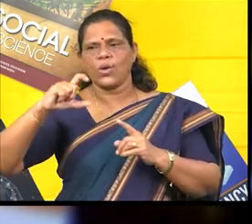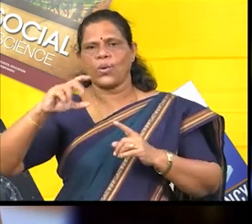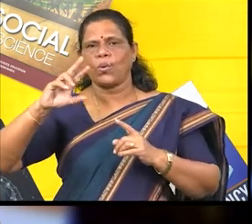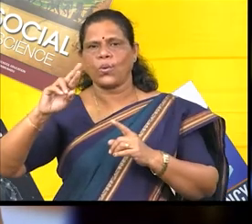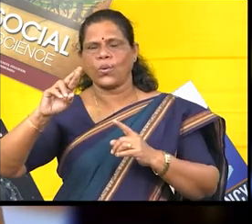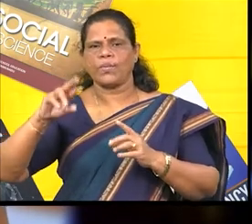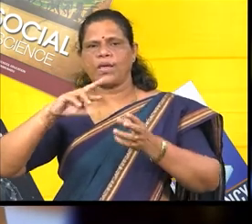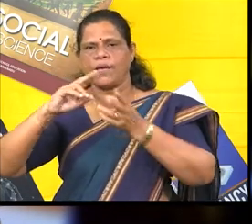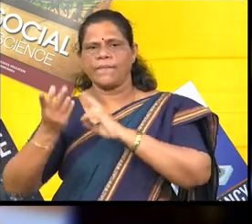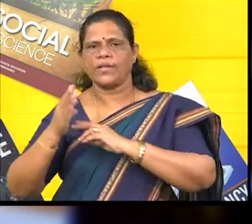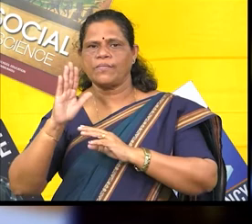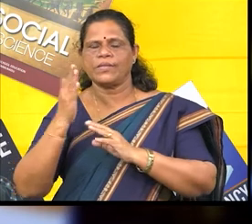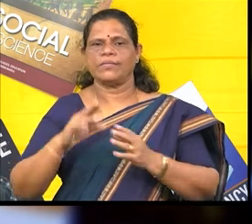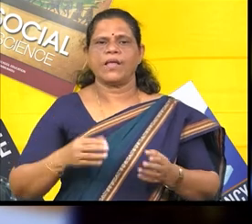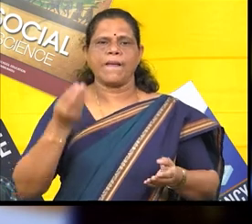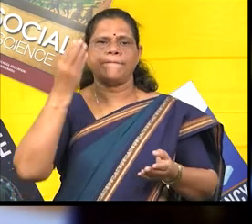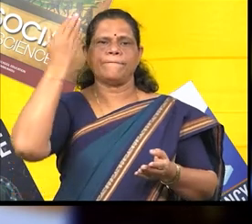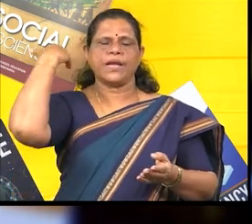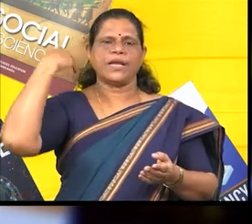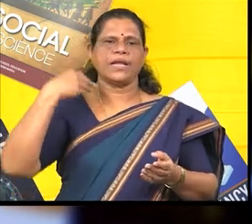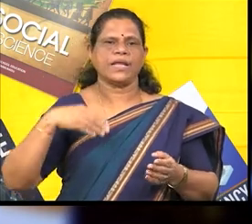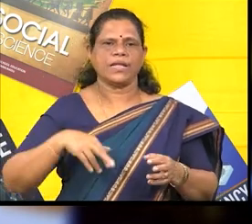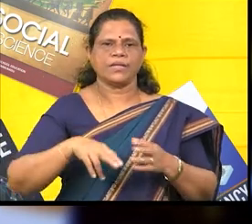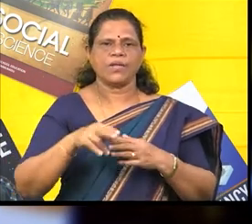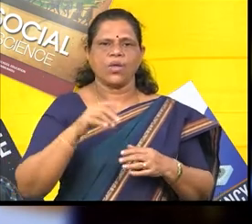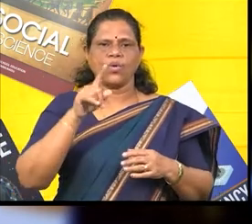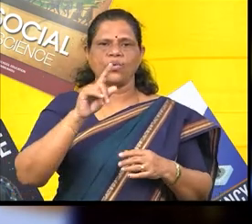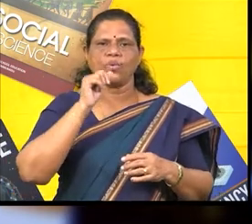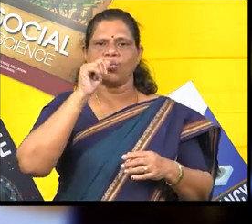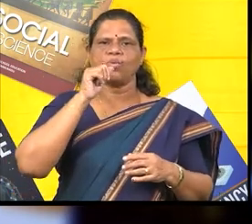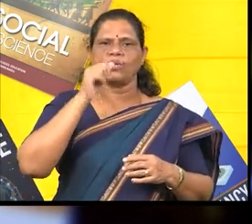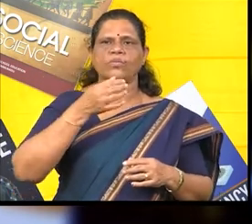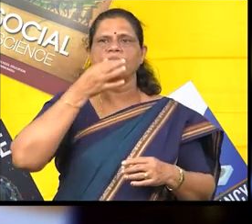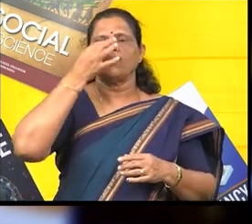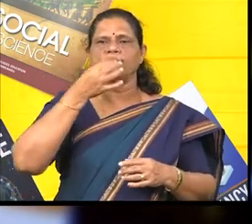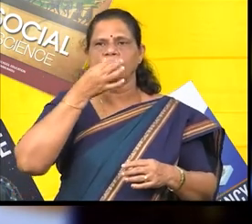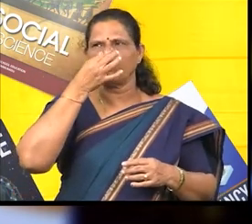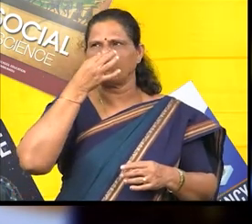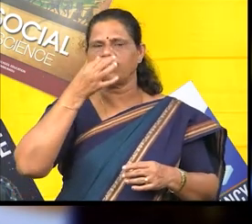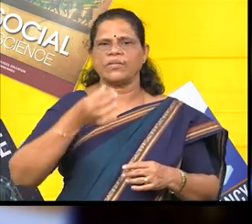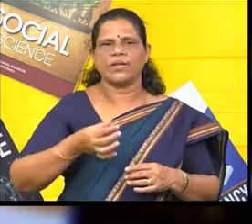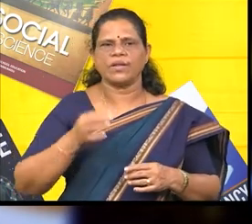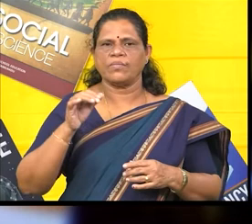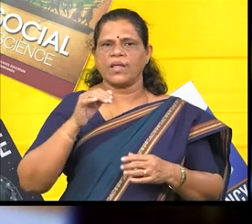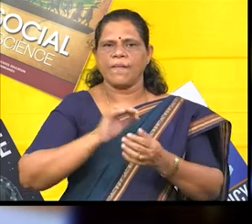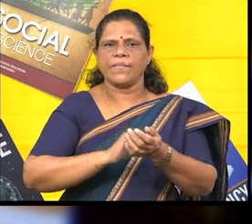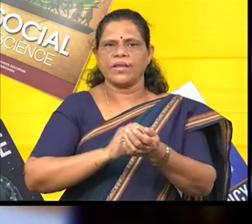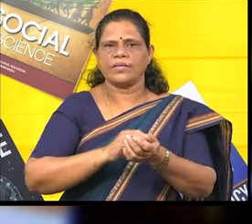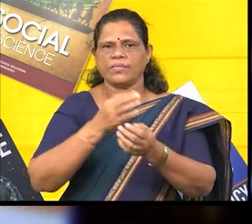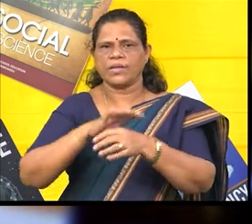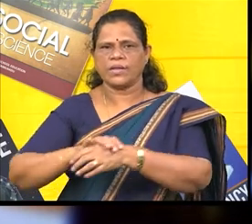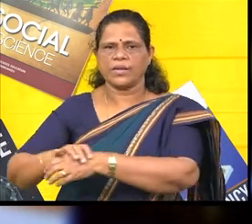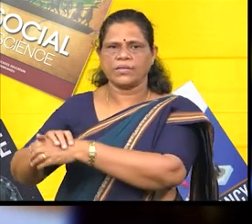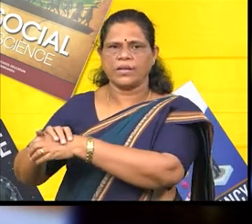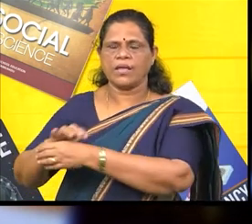நிறம் பச்சை நிறம். இப்போ பழைய நடைமுறைகள் என்னென்னா, ஒரு ஒருவர் குடித்திருந்தார், அவர் ஸ்மெல்லை வச்சு என்ன பண்ணுவார், காவல்துறை என்ன பண்ணுவார், மருத்துவமனைக்கு அழைத்து